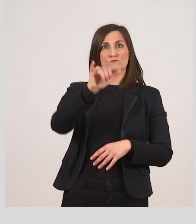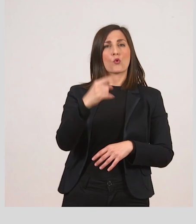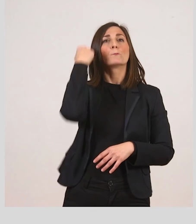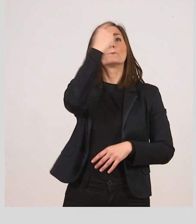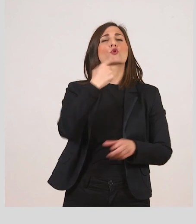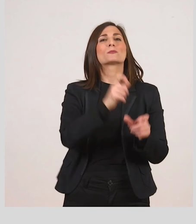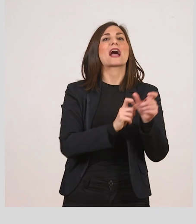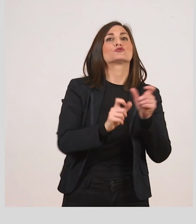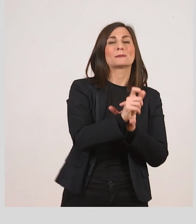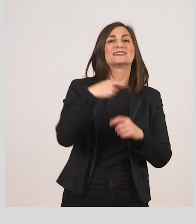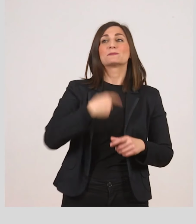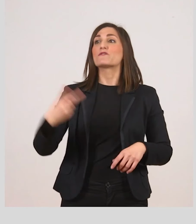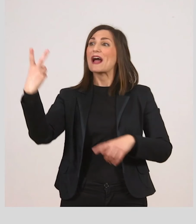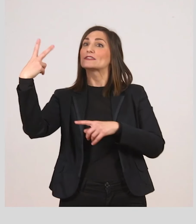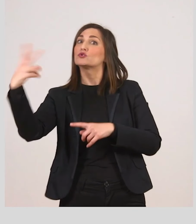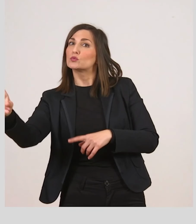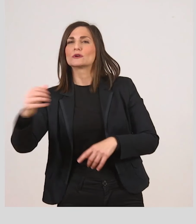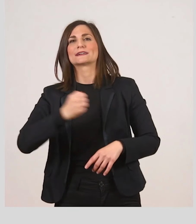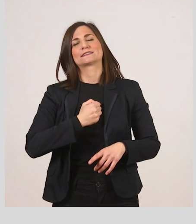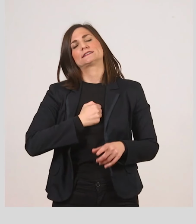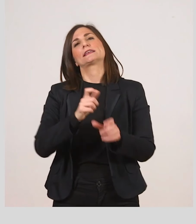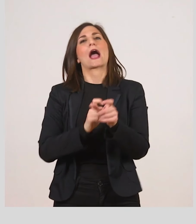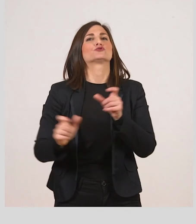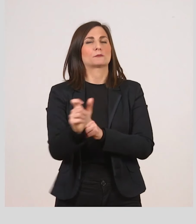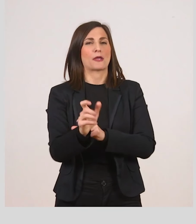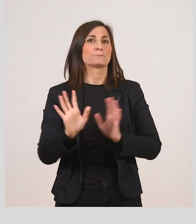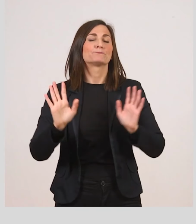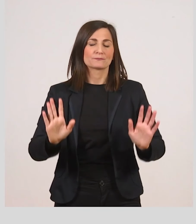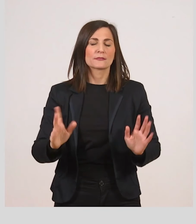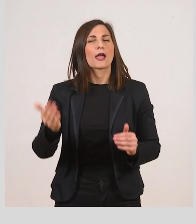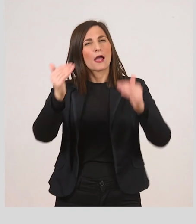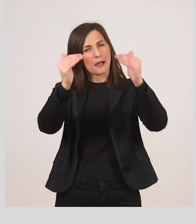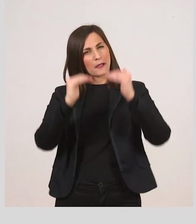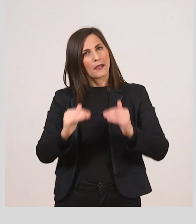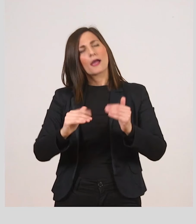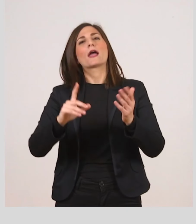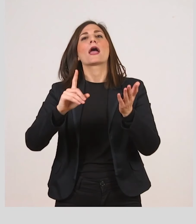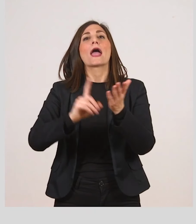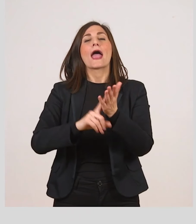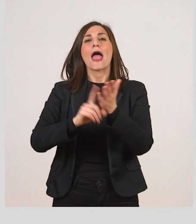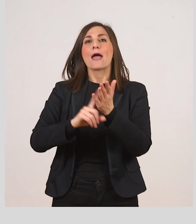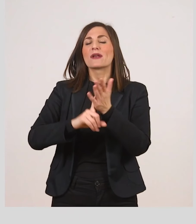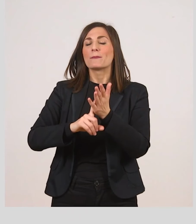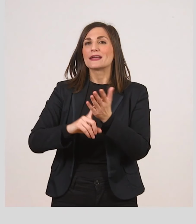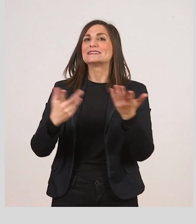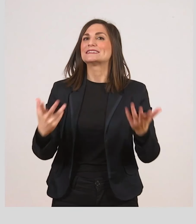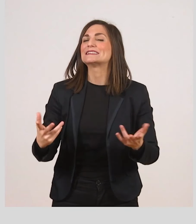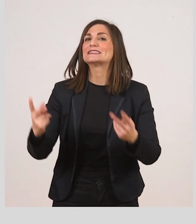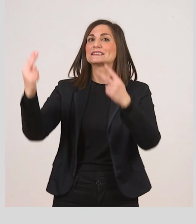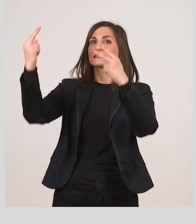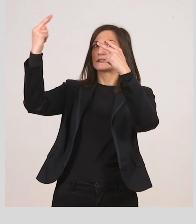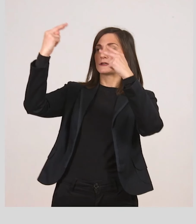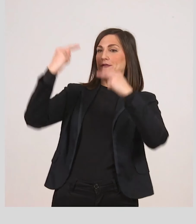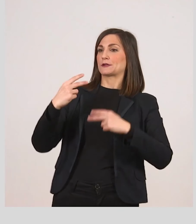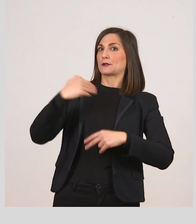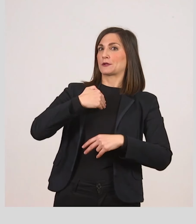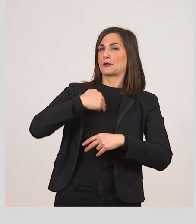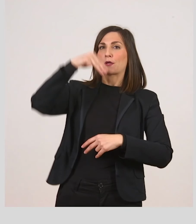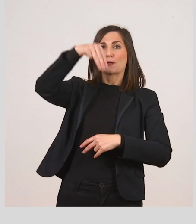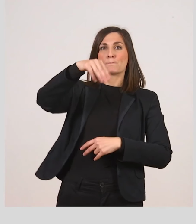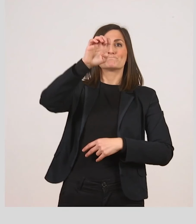συμπεριφορά, κτητική. Πάρα πολύ ωραία. Έπρεπε να βλέπατε. Κανένας δεν φαινόταν να με ακούει. Βοηθάει λίγο εδώ η πρωτασούλα.